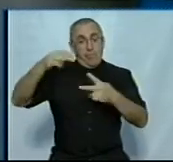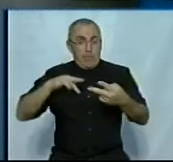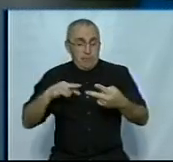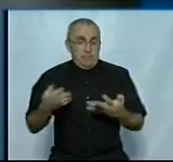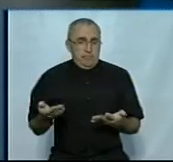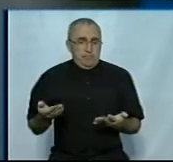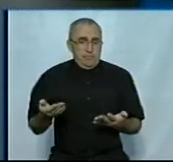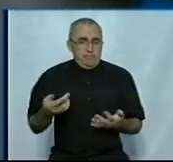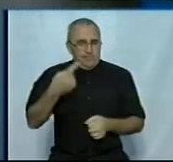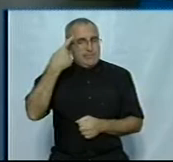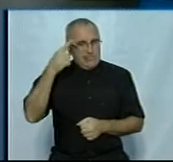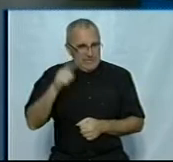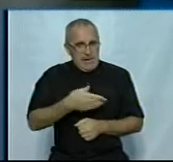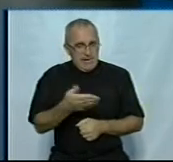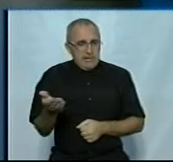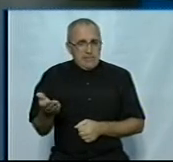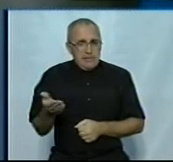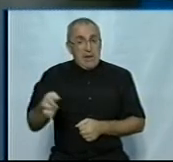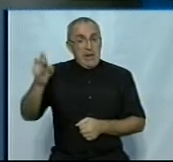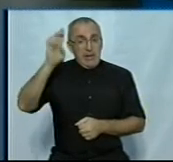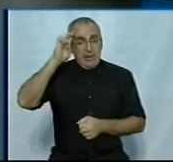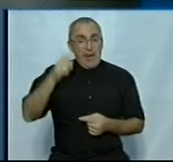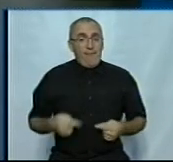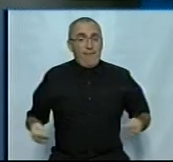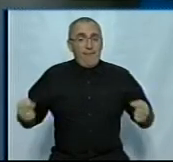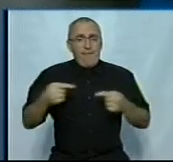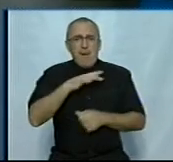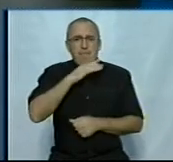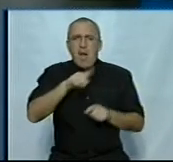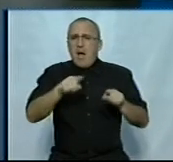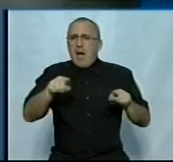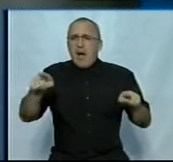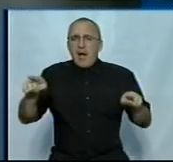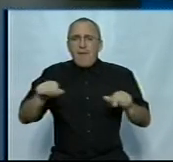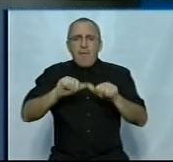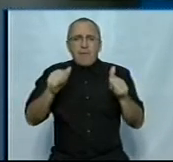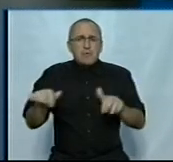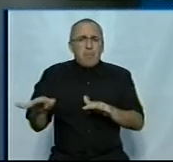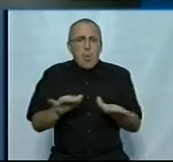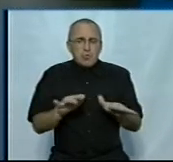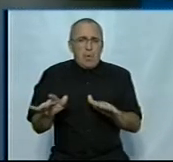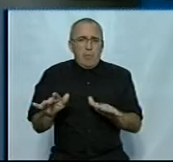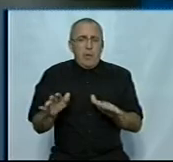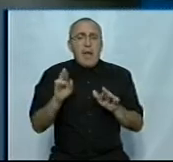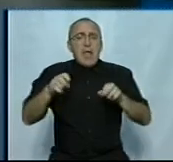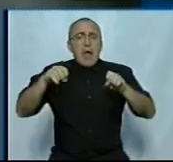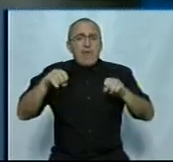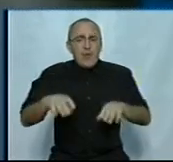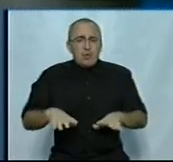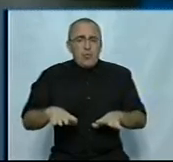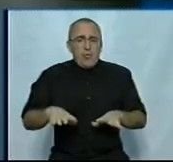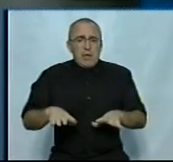знаєте, в державі визначені багато способів, як